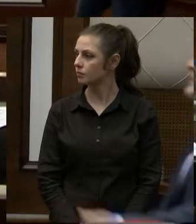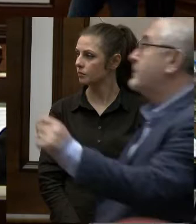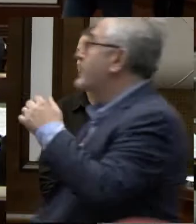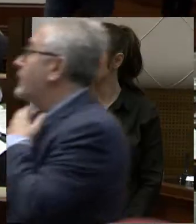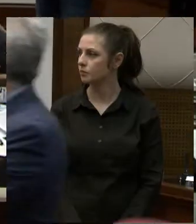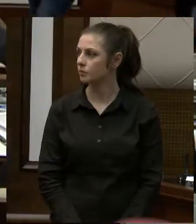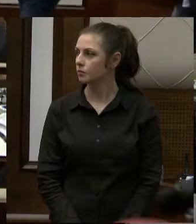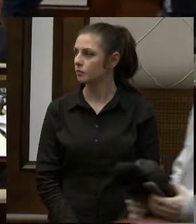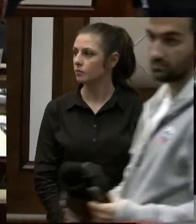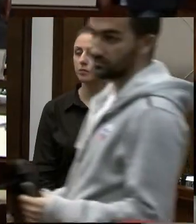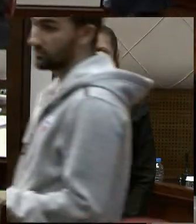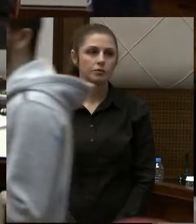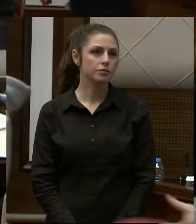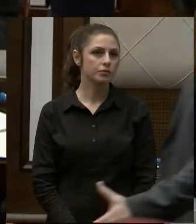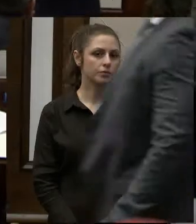Okey.